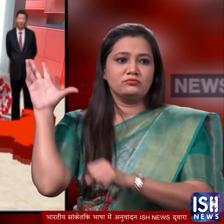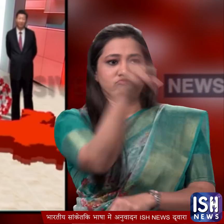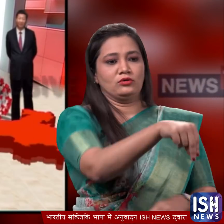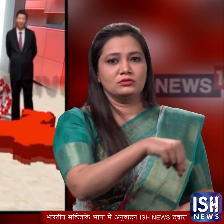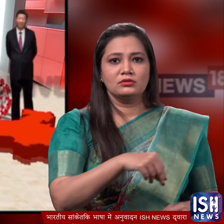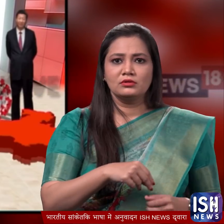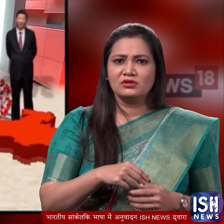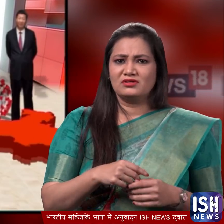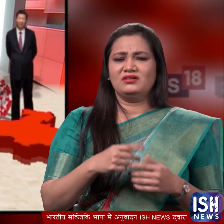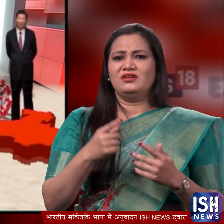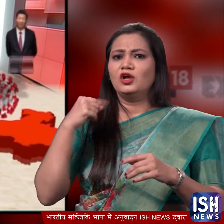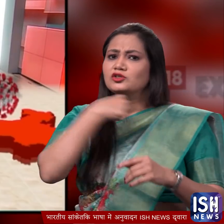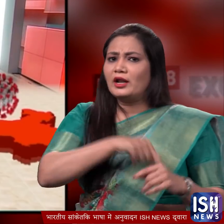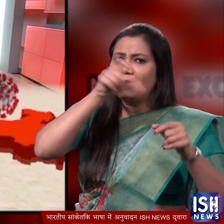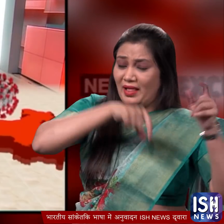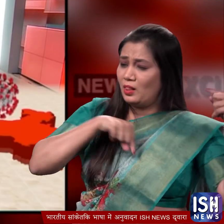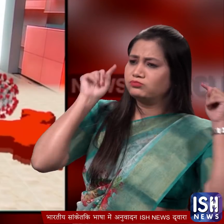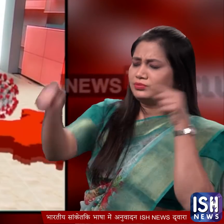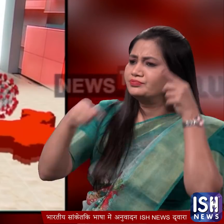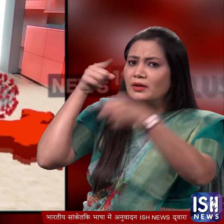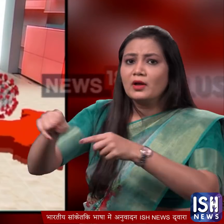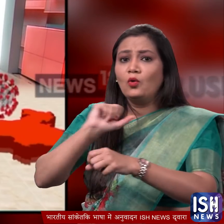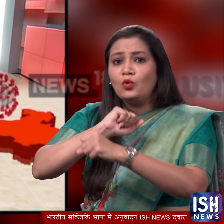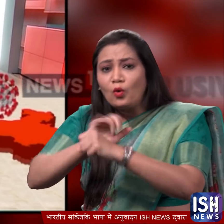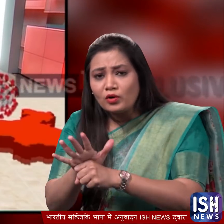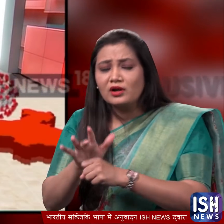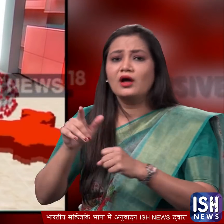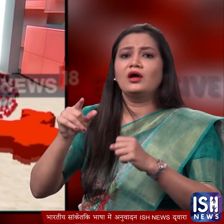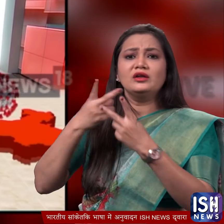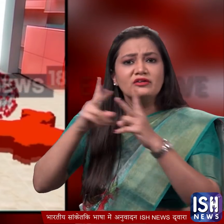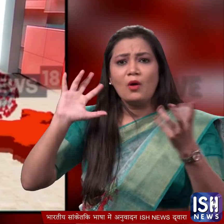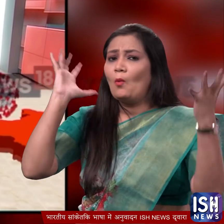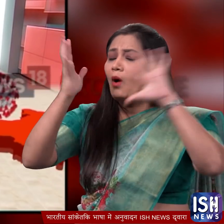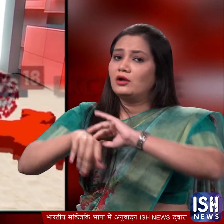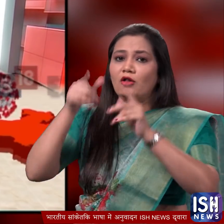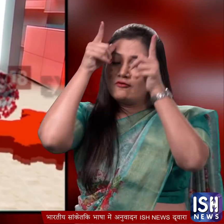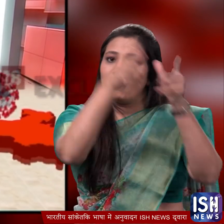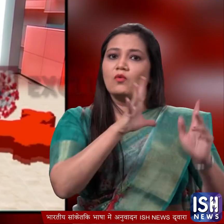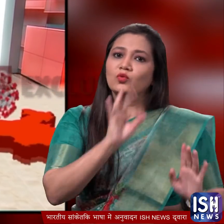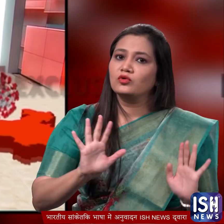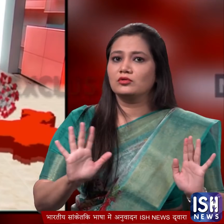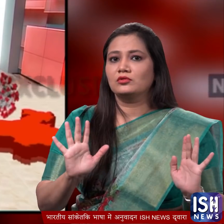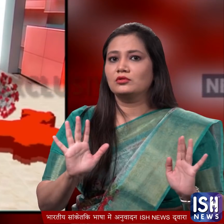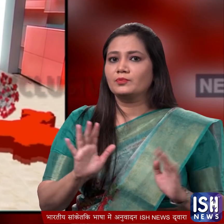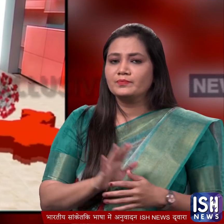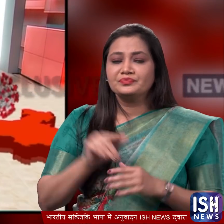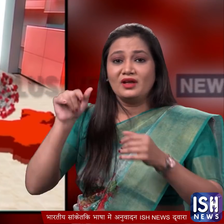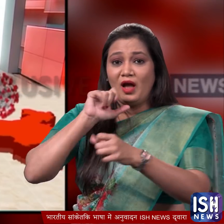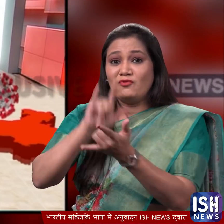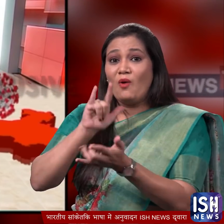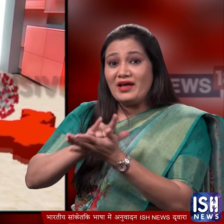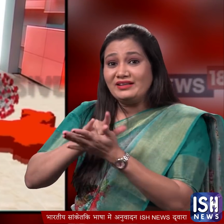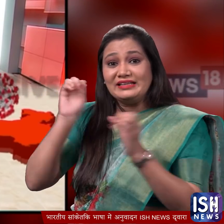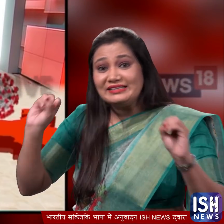ने ठुकरा दी। चीन पर लंबे वक्त से ये आरोप लगते रहे हैं कि उसने कोरोना के मामले में पूरी दुनिया को गुमराह किया और चीन के